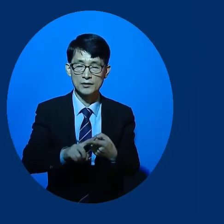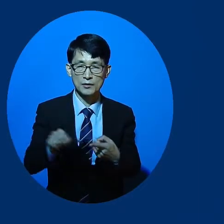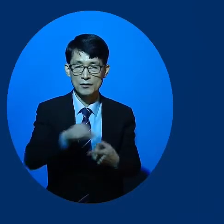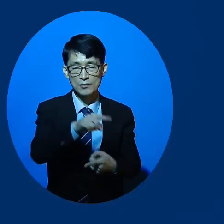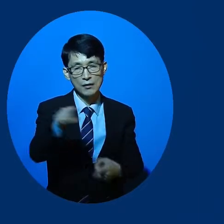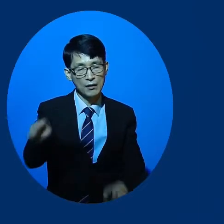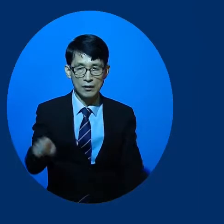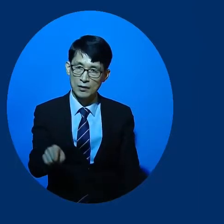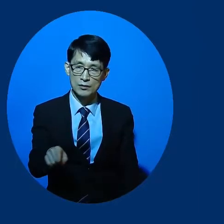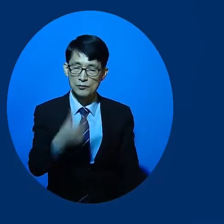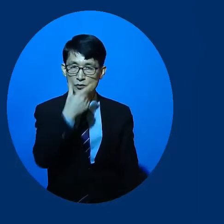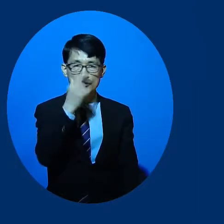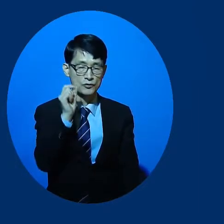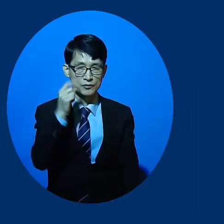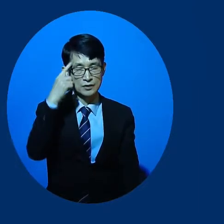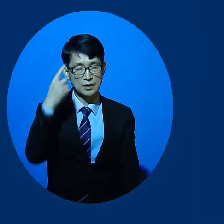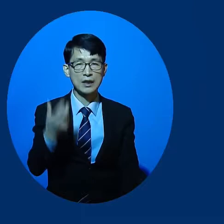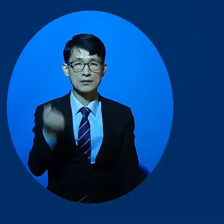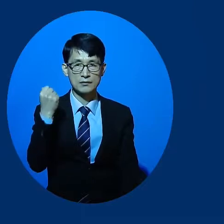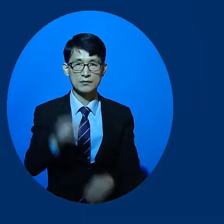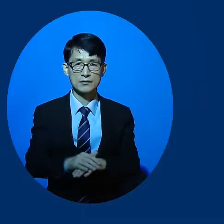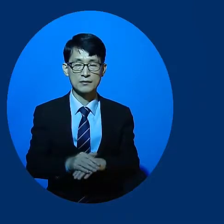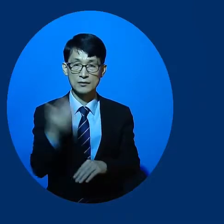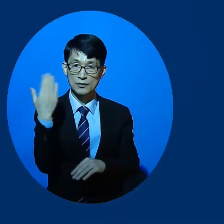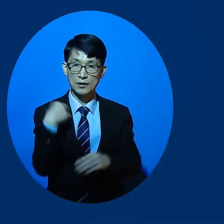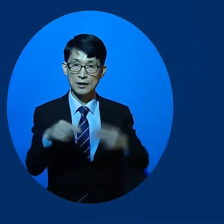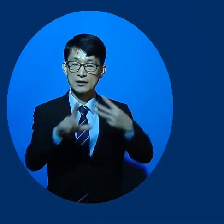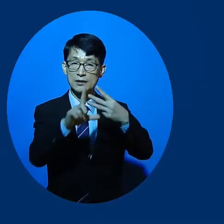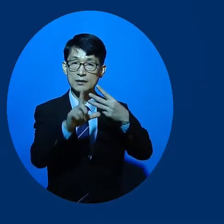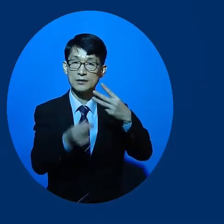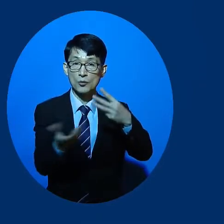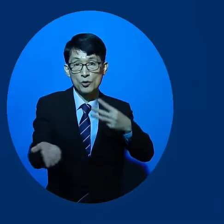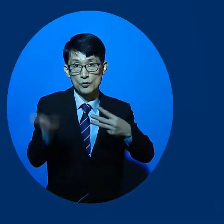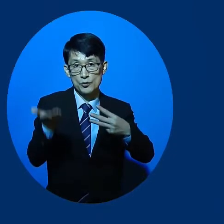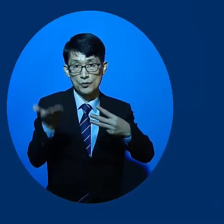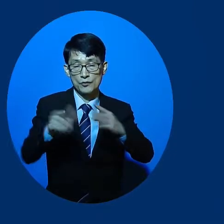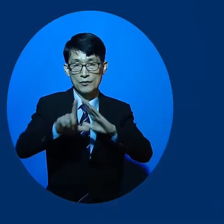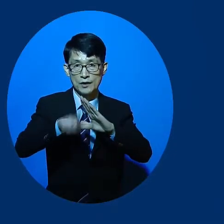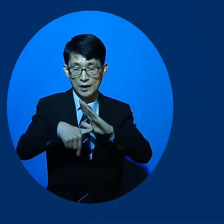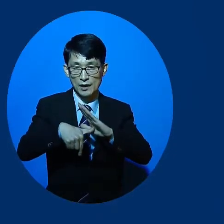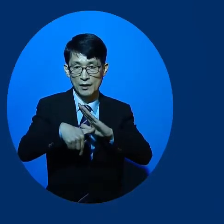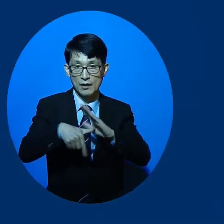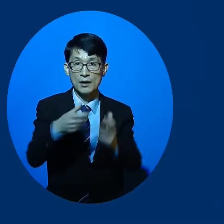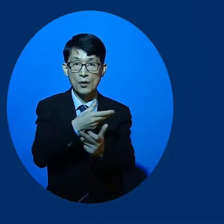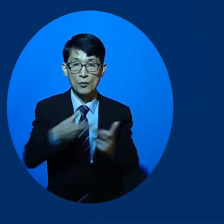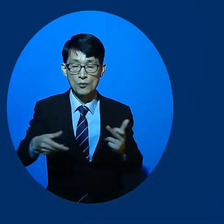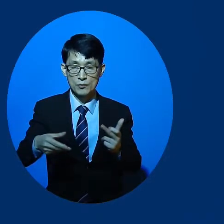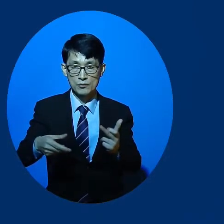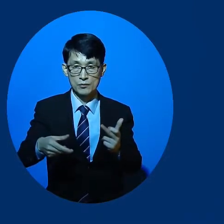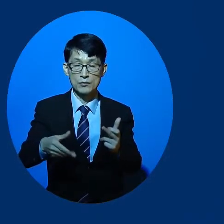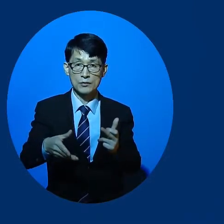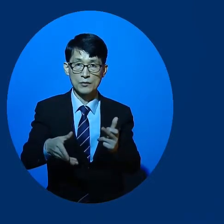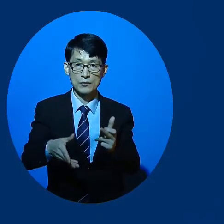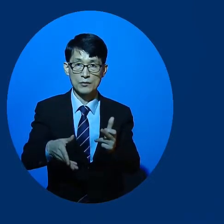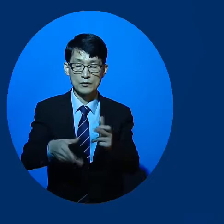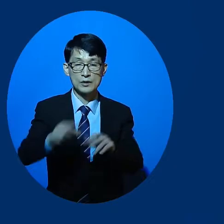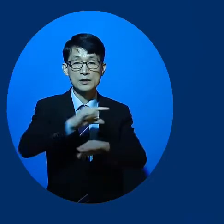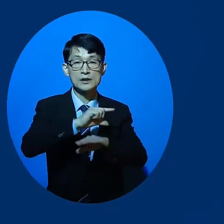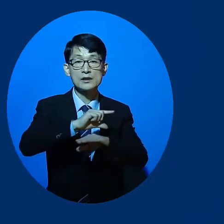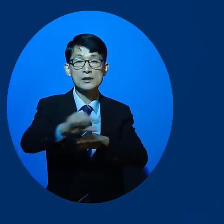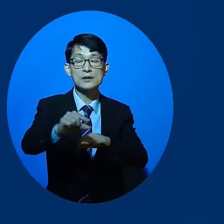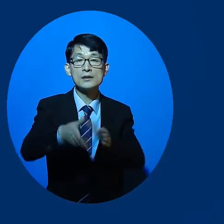싶습니다. 지난주 3월 초에 저희 강원도의 지자체에서 그